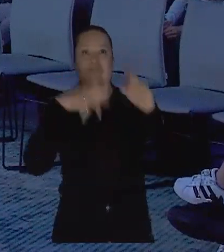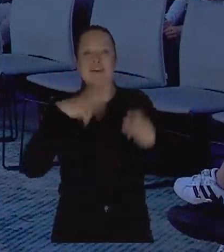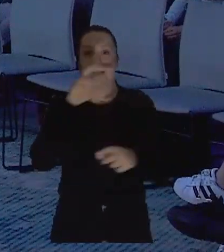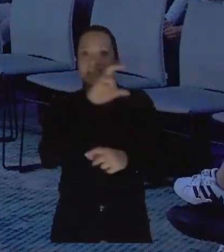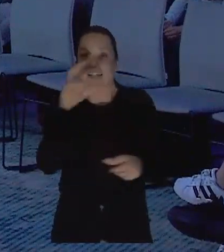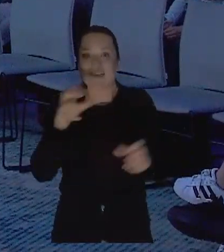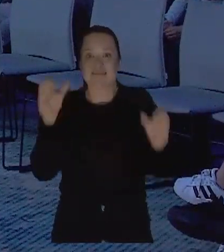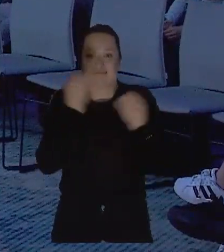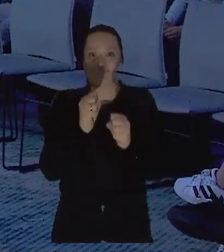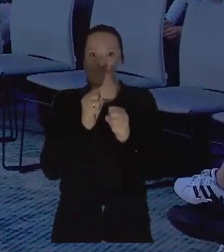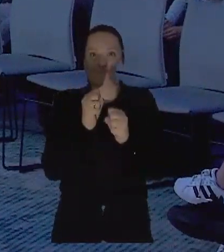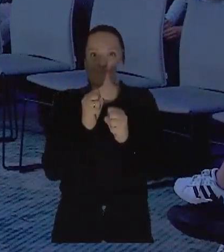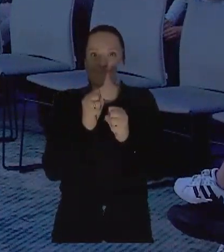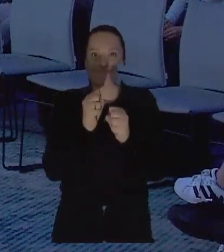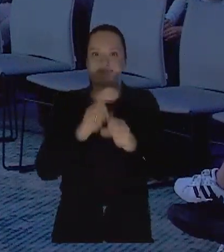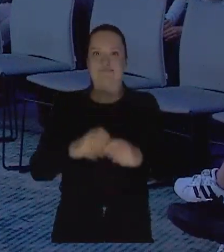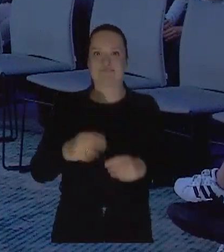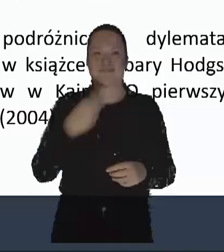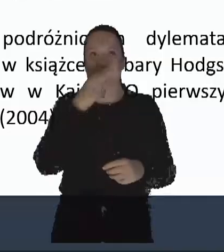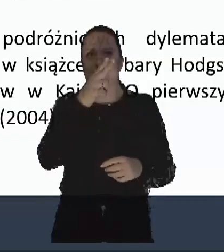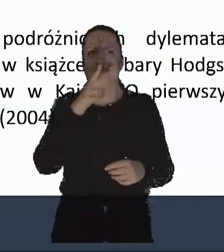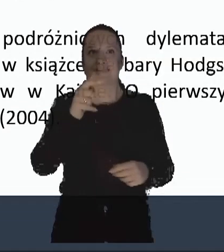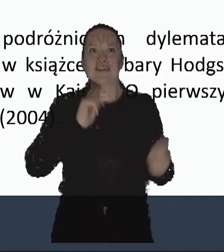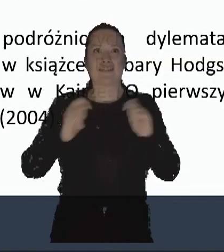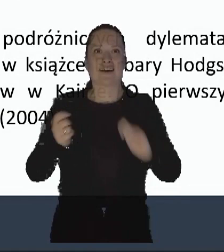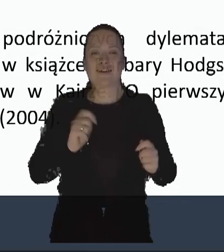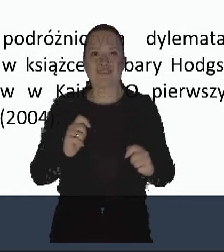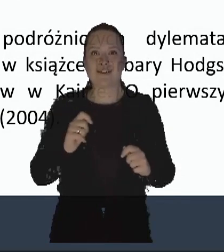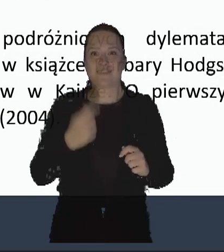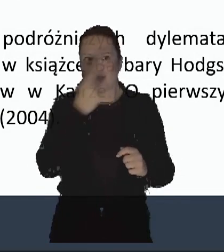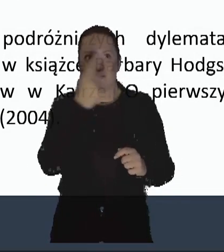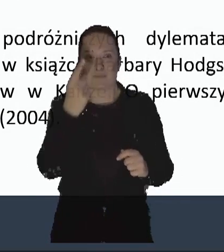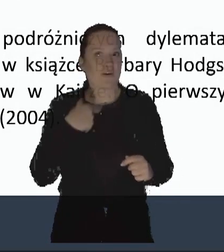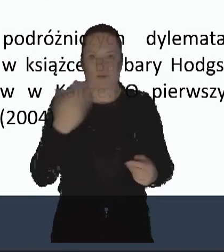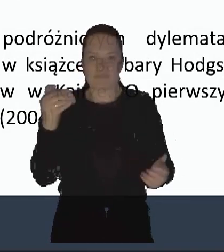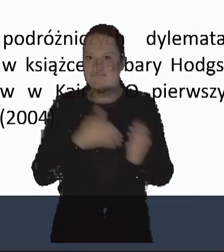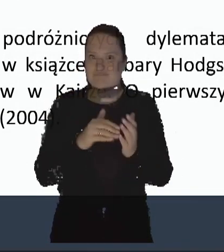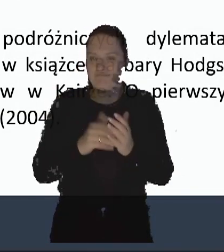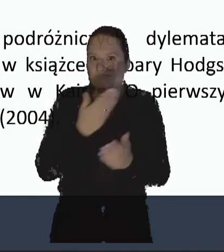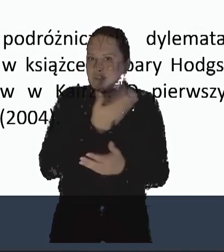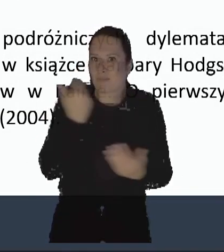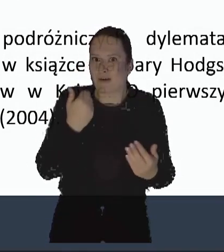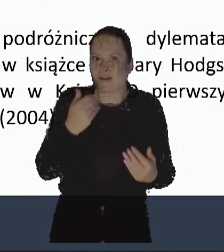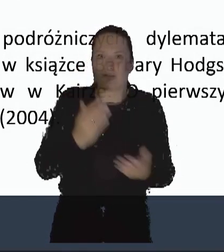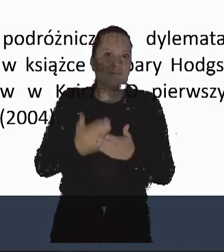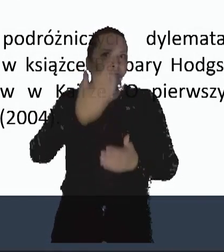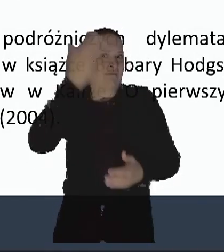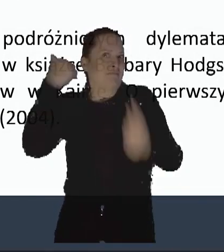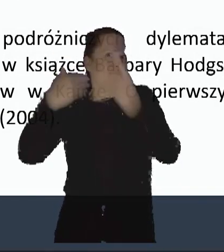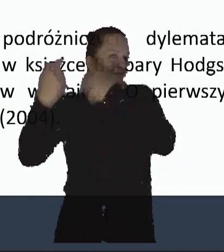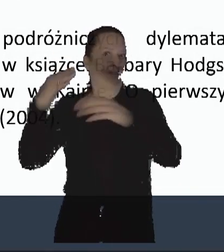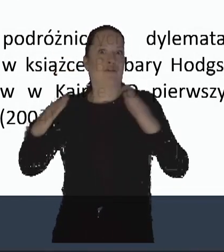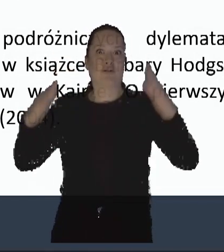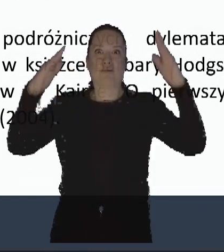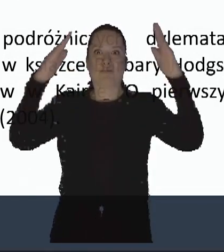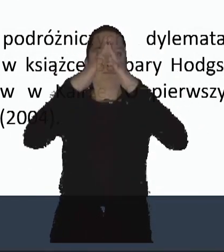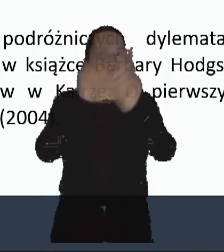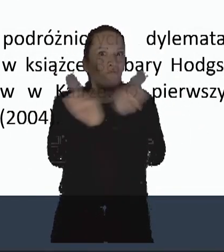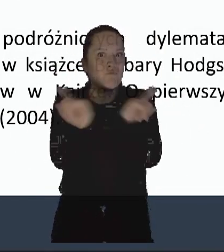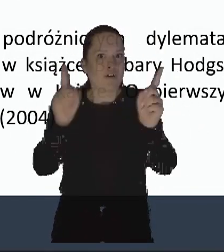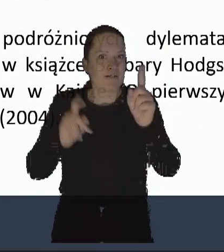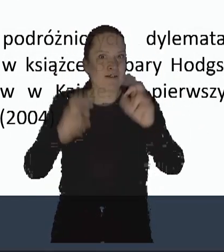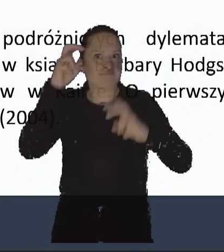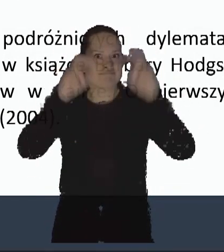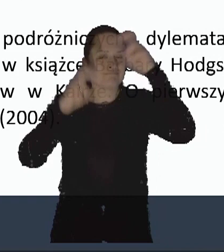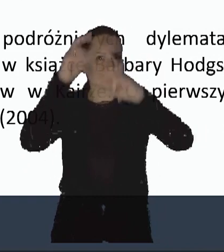ponieważ nikt z nas już tej atrakcji, jeśli to tak nazwiemy, nie doświadczy. Tak, już od wielu długich lat na piramidy wchodzić nie wolno, a